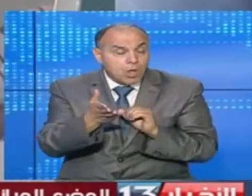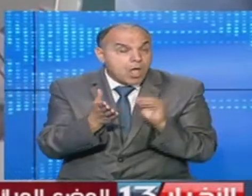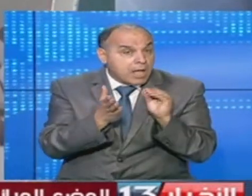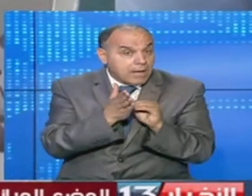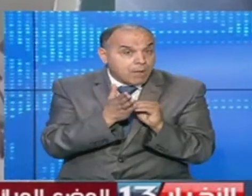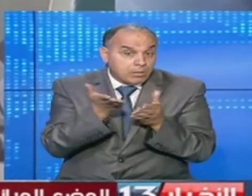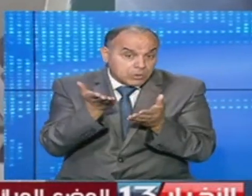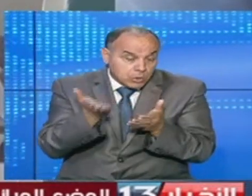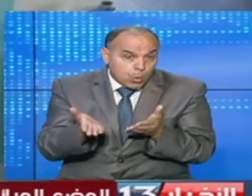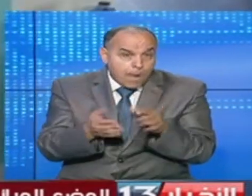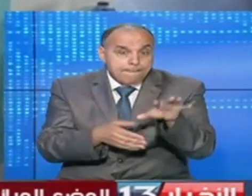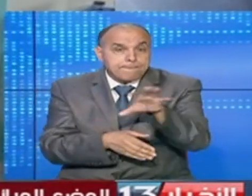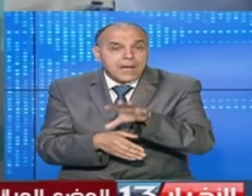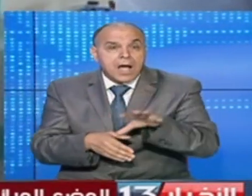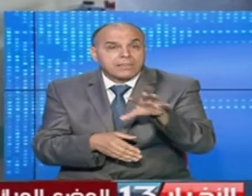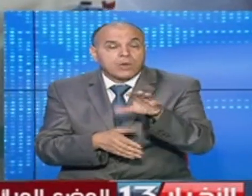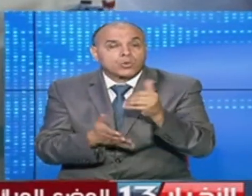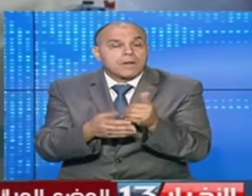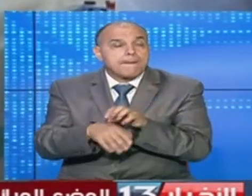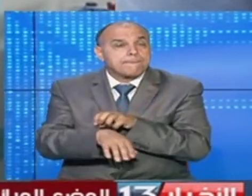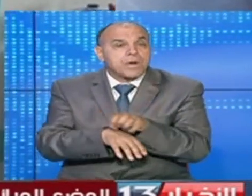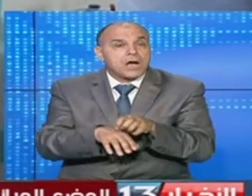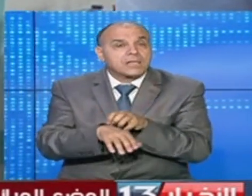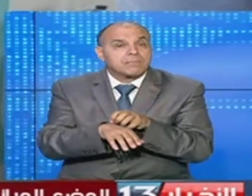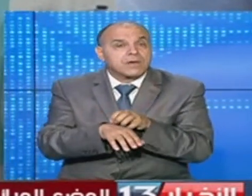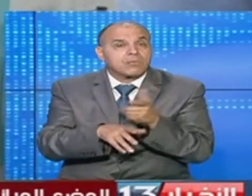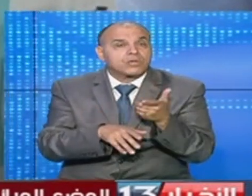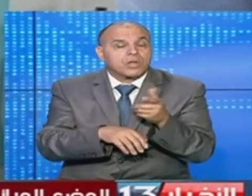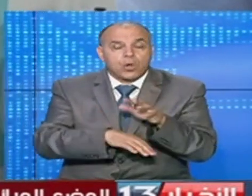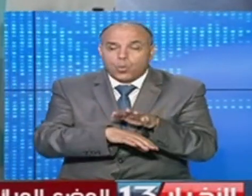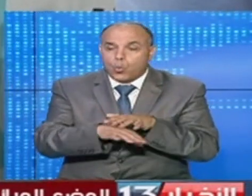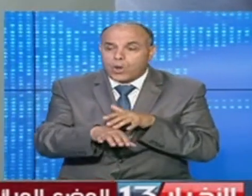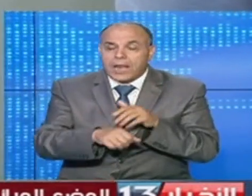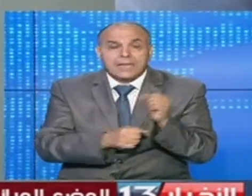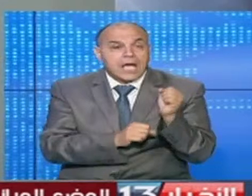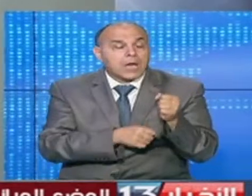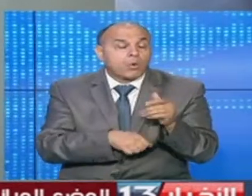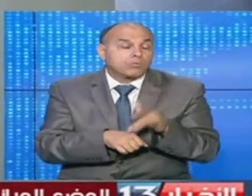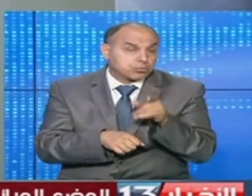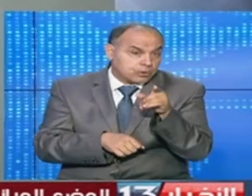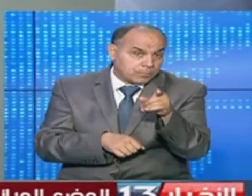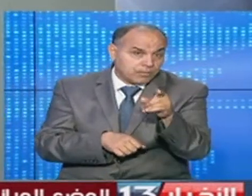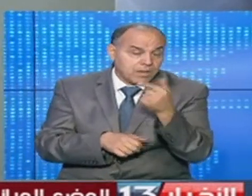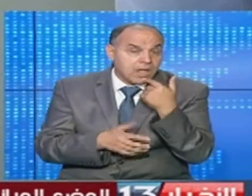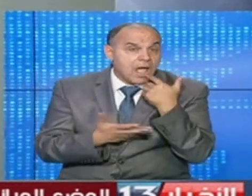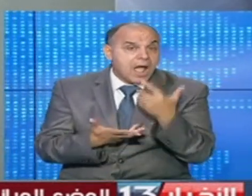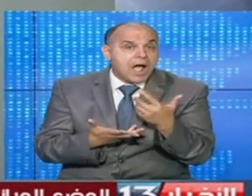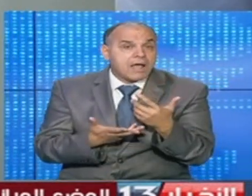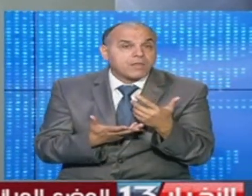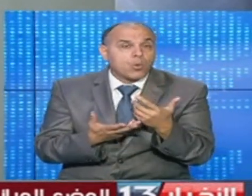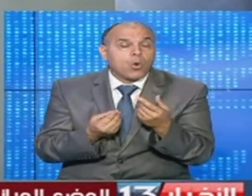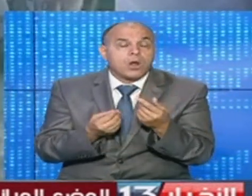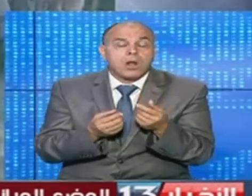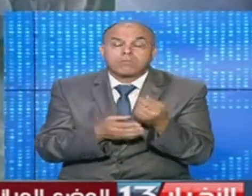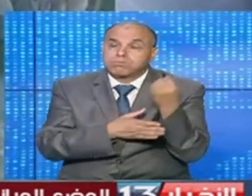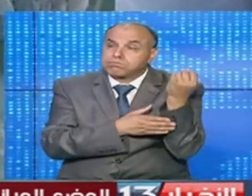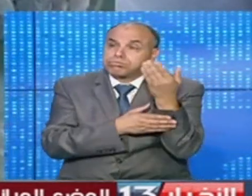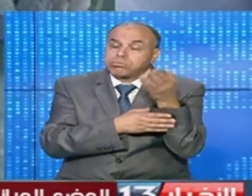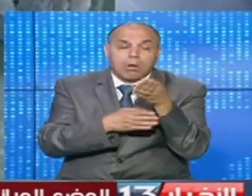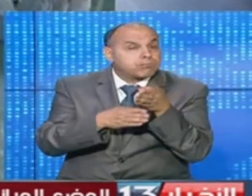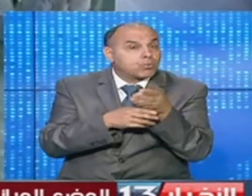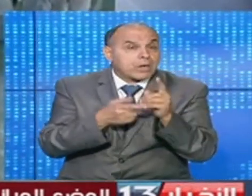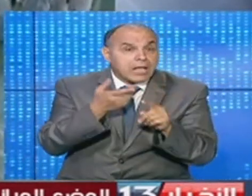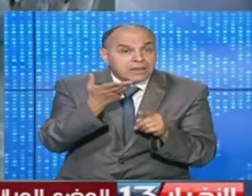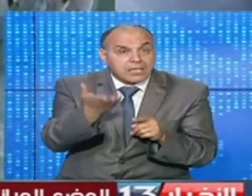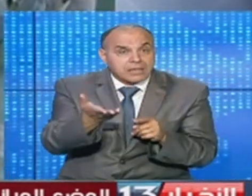هو الحال في منطقه ال وساد بمعتمديه شبكه من ولايه القيروان حيث تدخلت وحدات الحمايه المدنيه